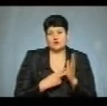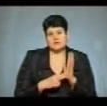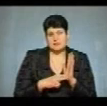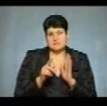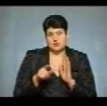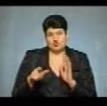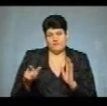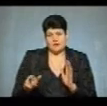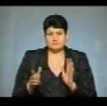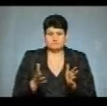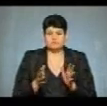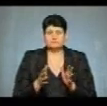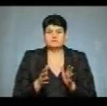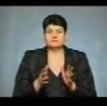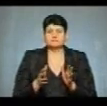чоловік.